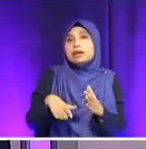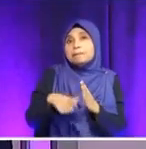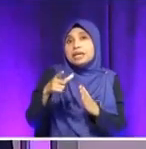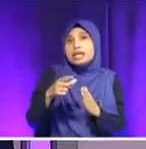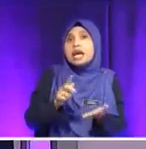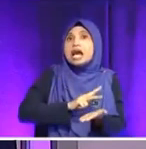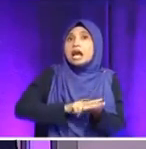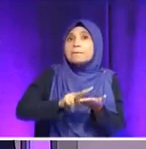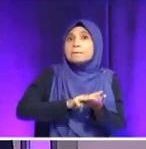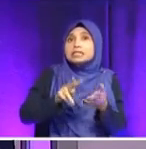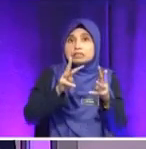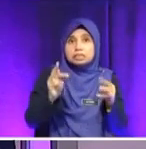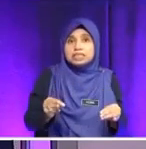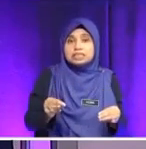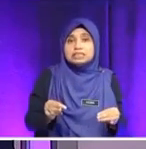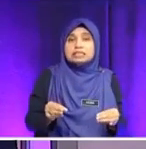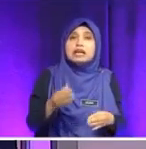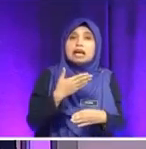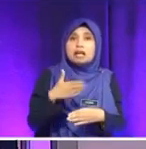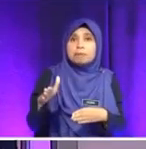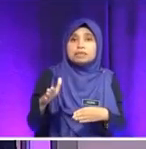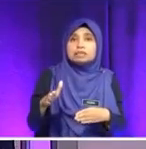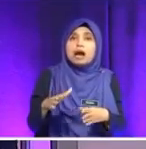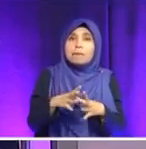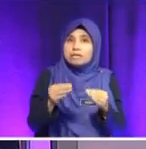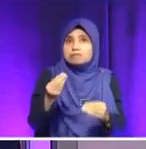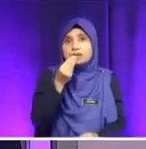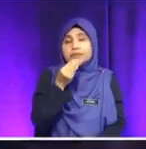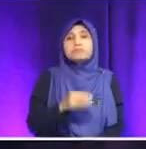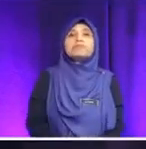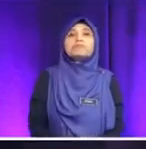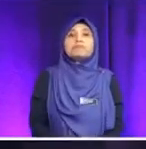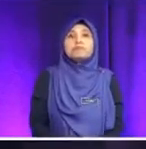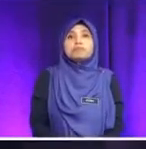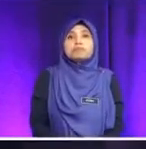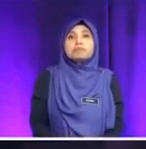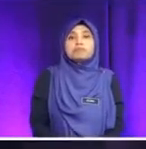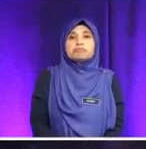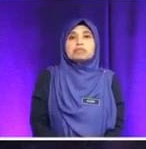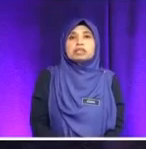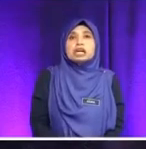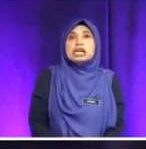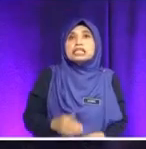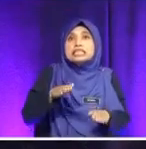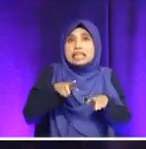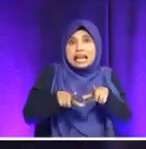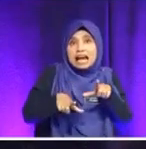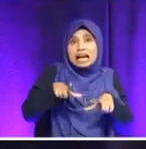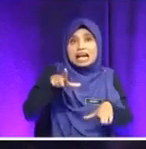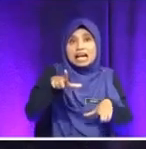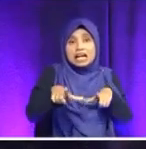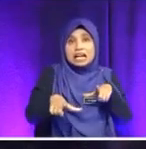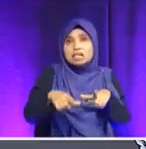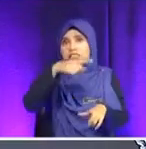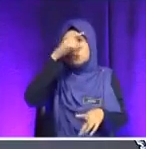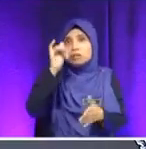meja selepas tetamu telah beredar daripada meja. Okey. Okey cikgu. Jadi ini step dia cikgu eh. Sebab tu